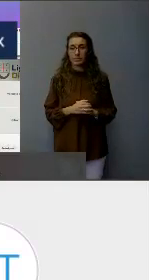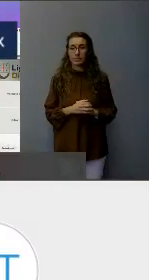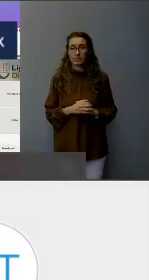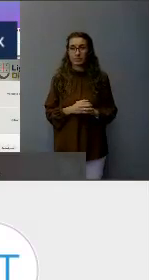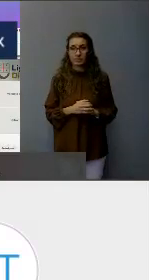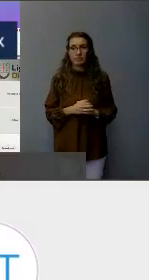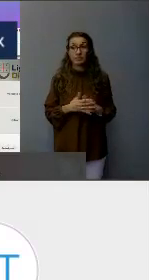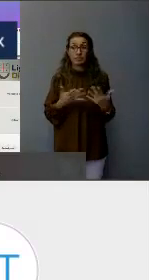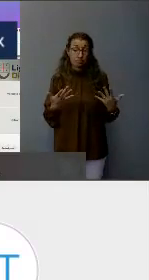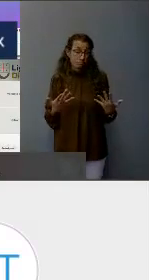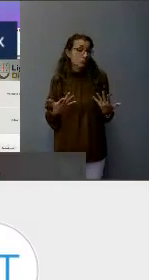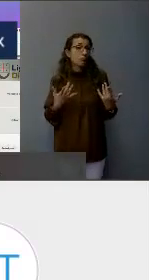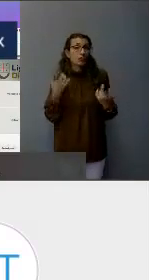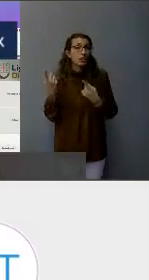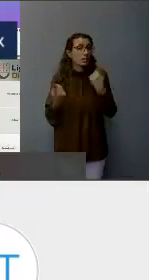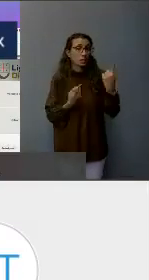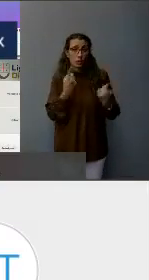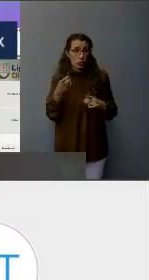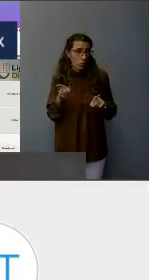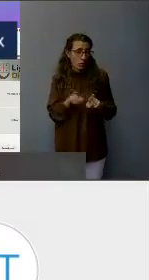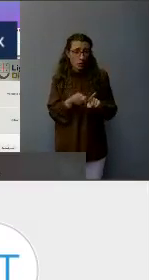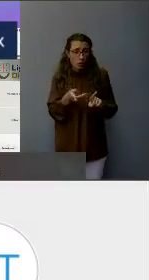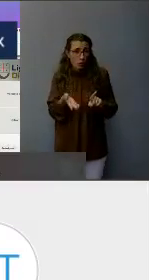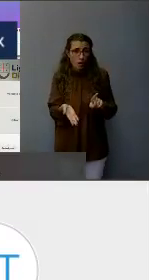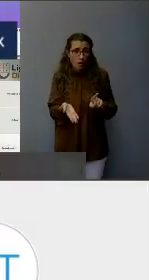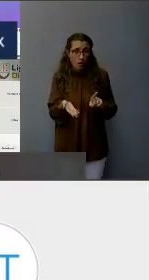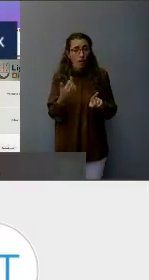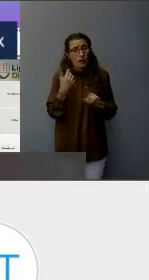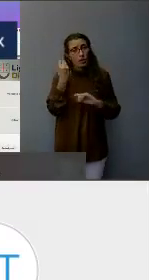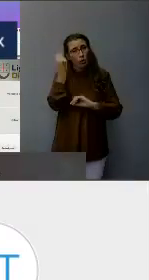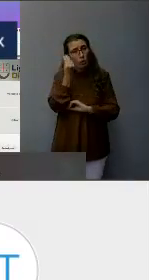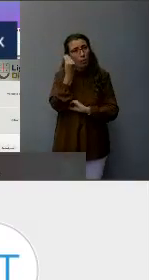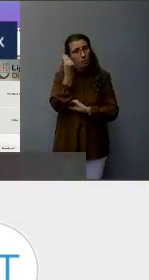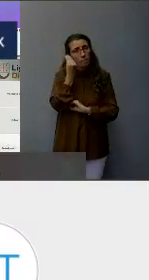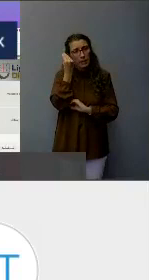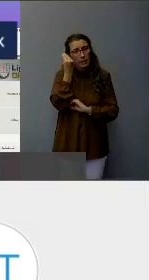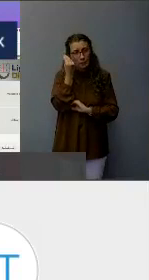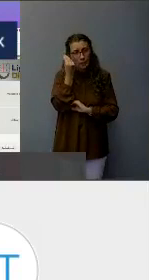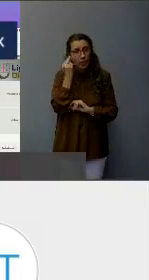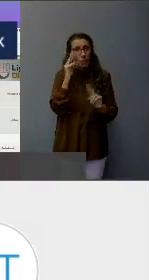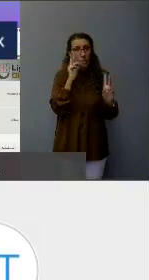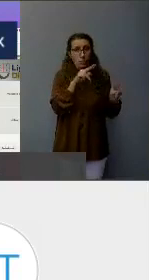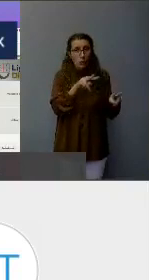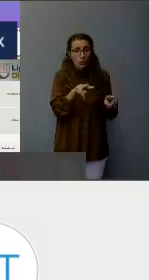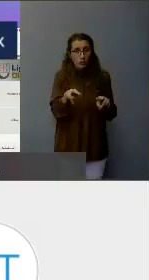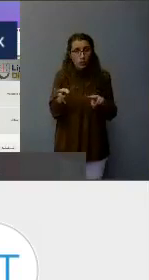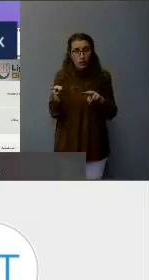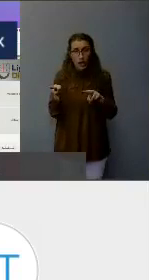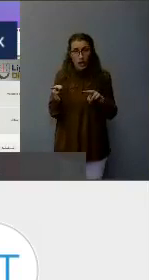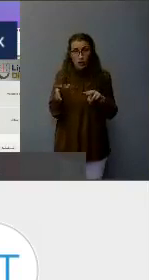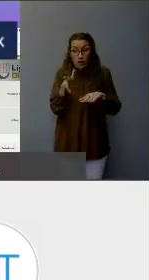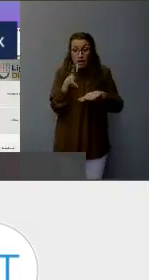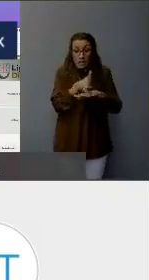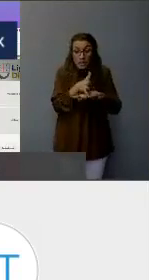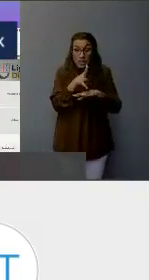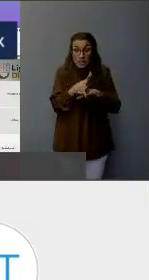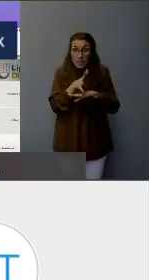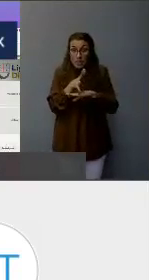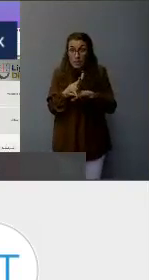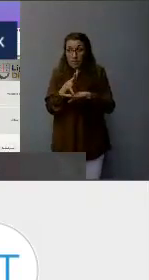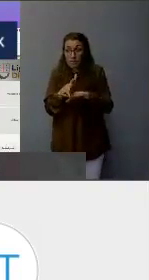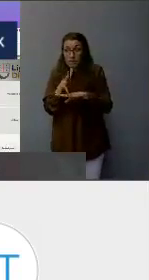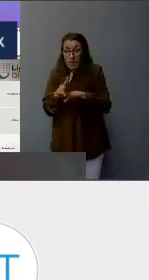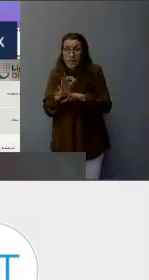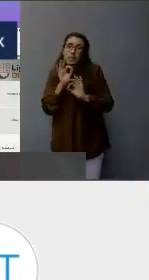caso credo che il monitoraggio degli interventi in plaza tua